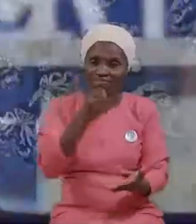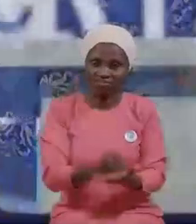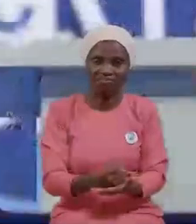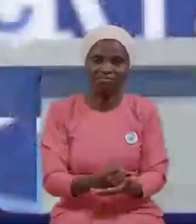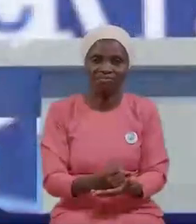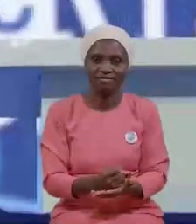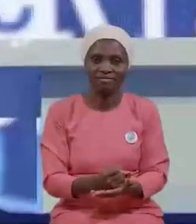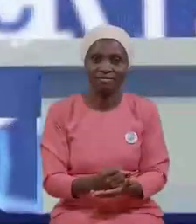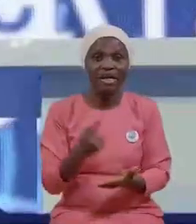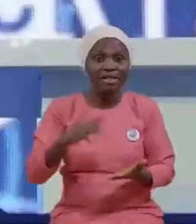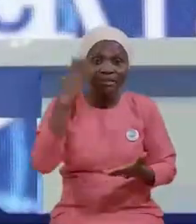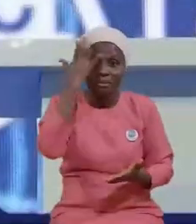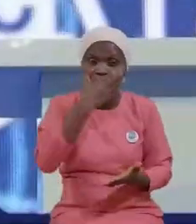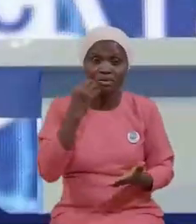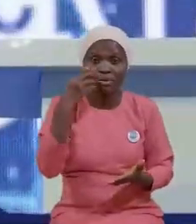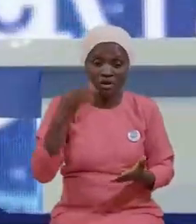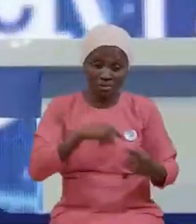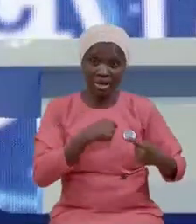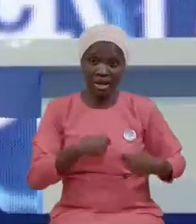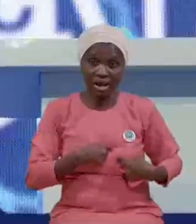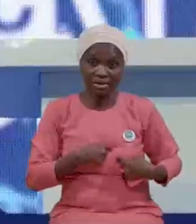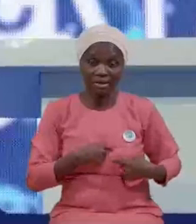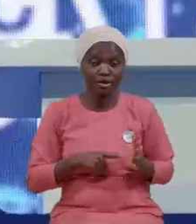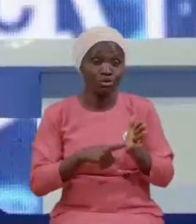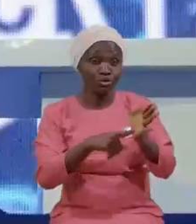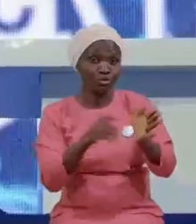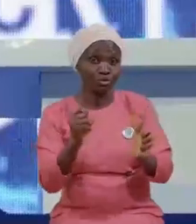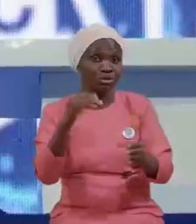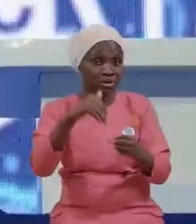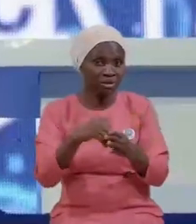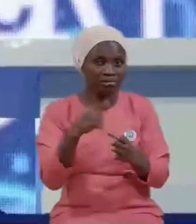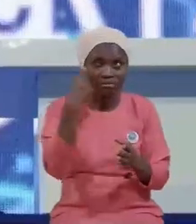La beauté du cœur se reflète sur le visage.